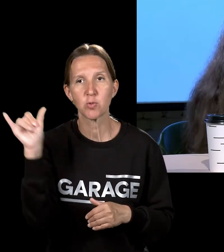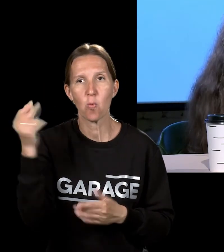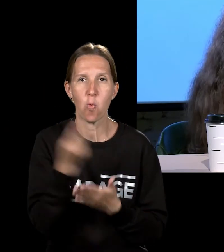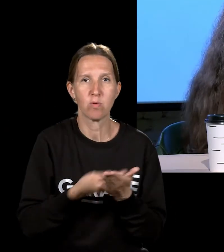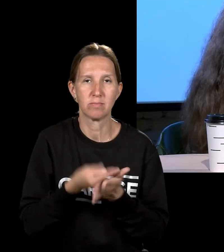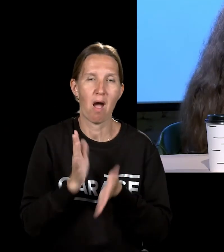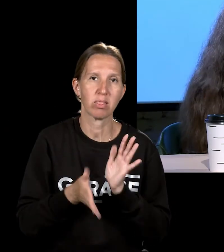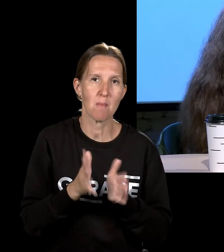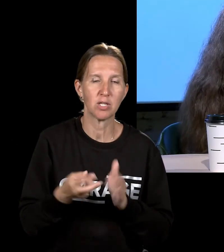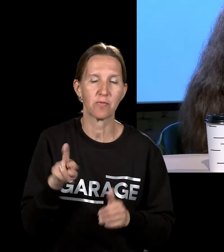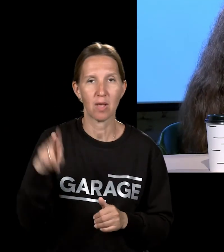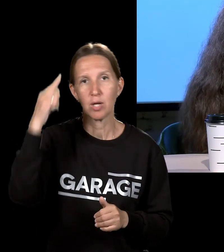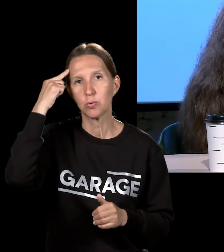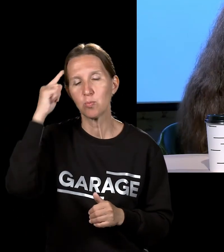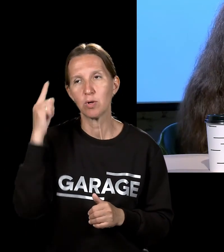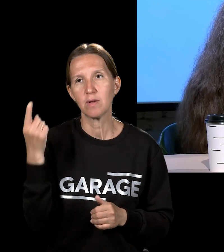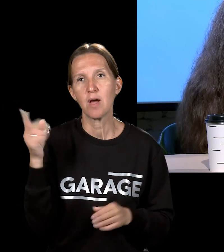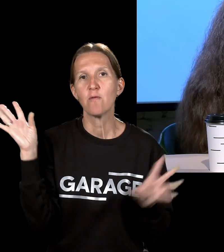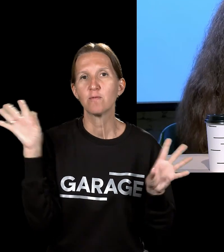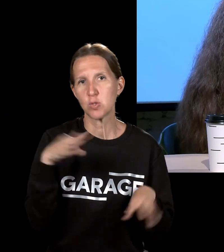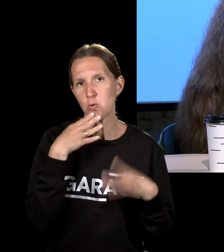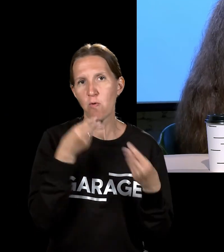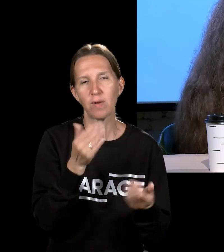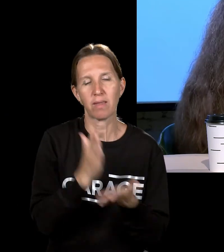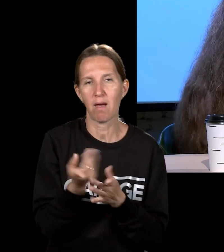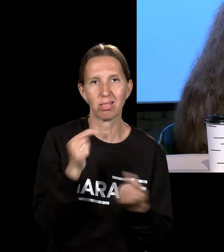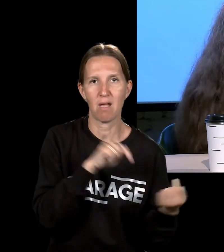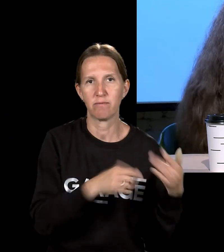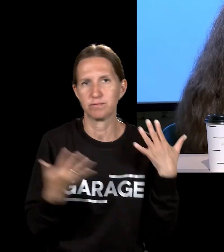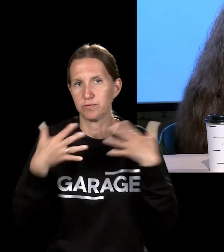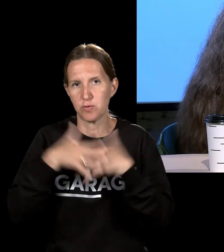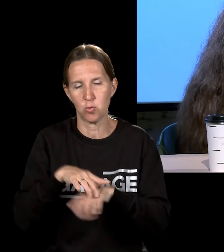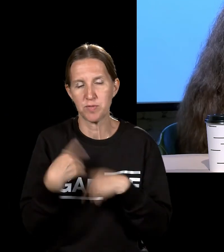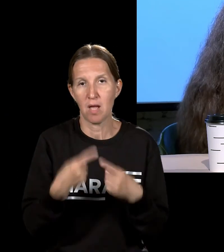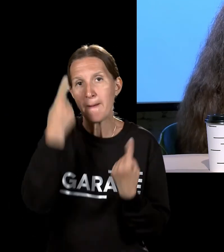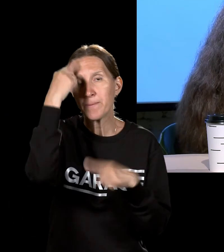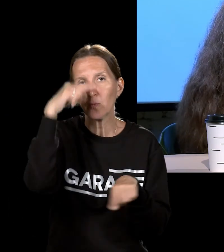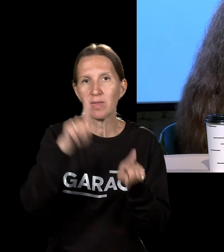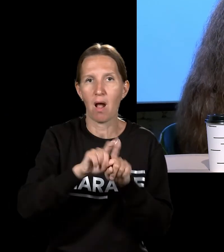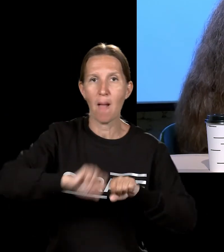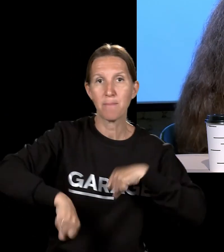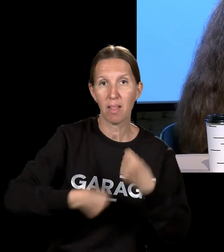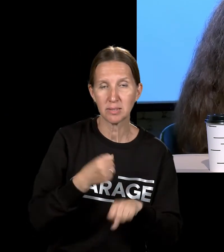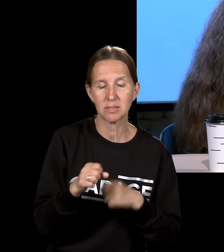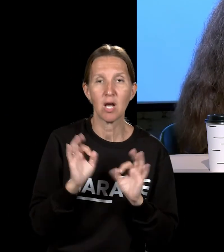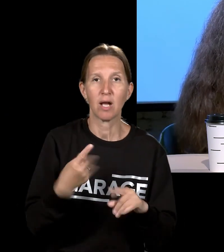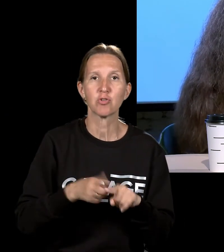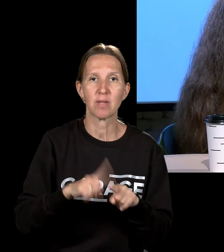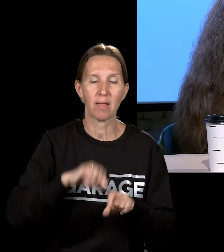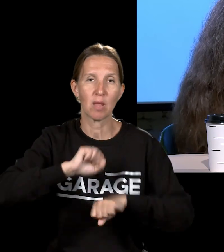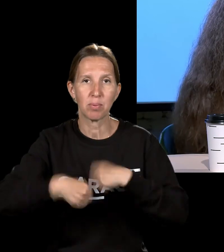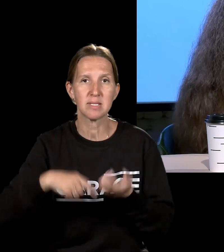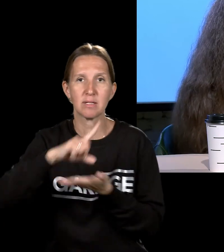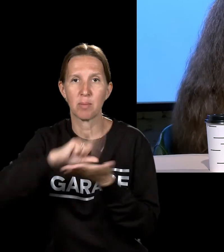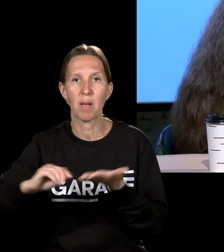Ну, это как бы надо спрашивать у аниматоров. Но я думаю, что… Понимаете, ну, все влияет на все. Когда придумывается такая пластика,